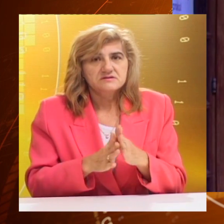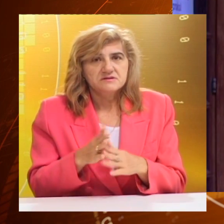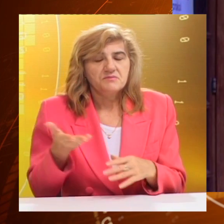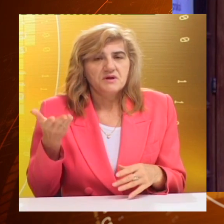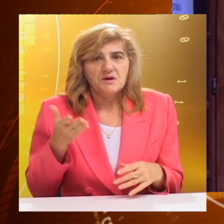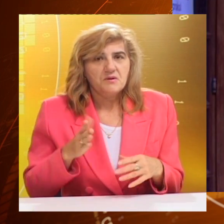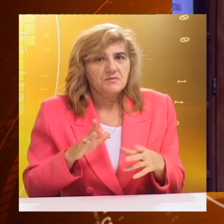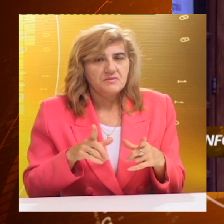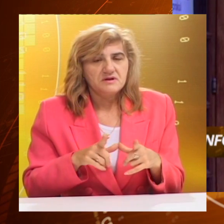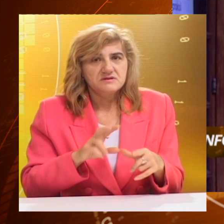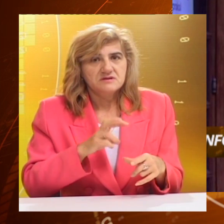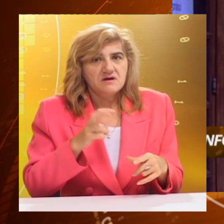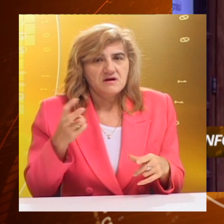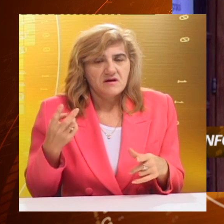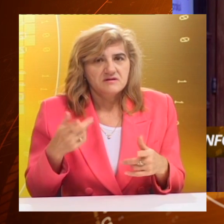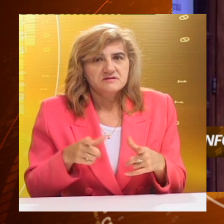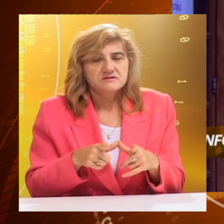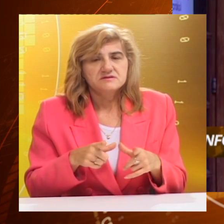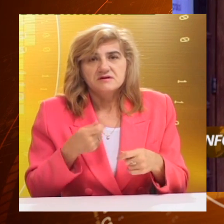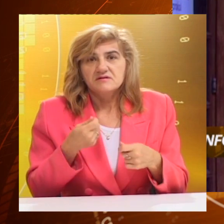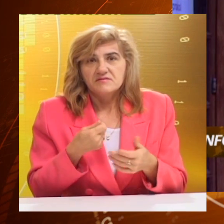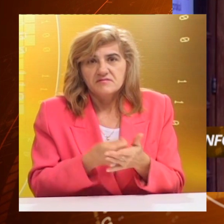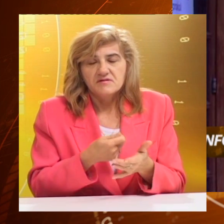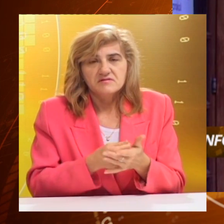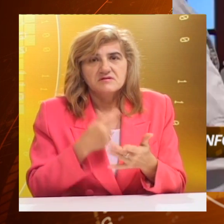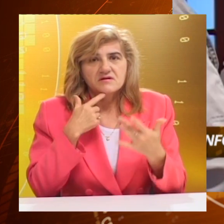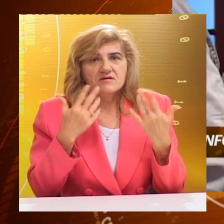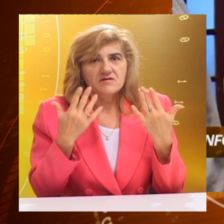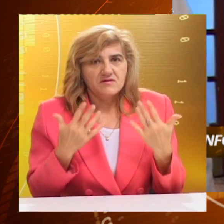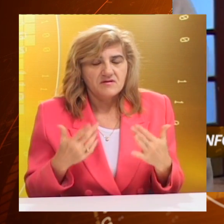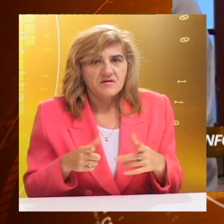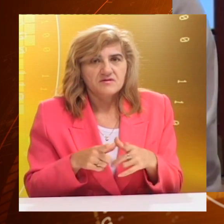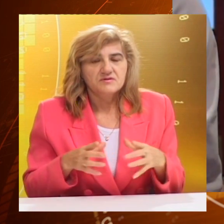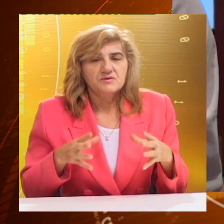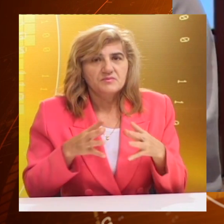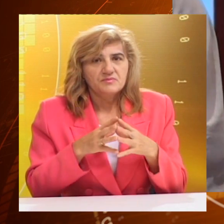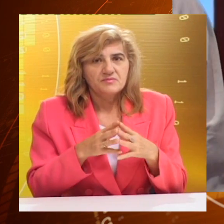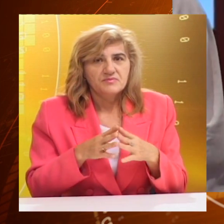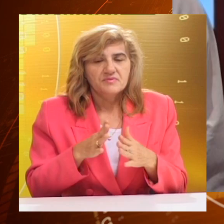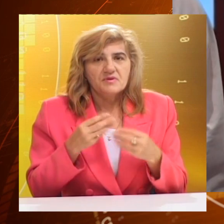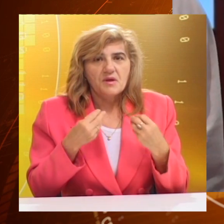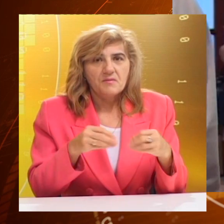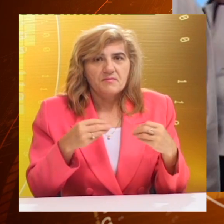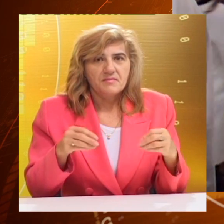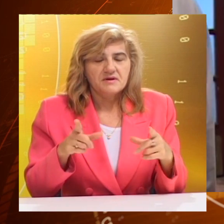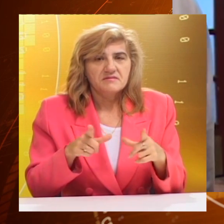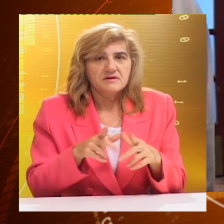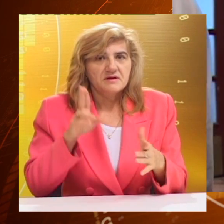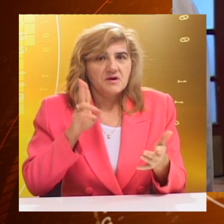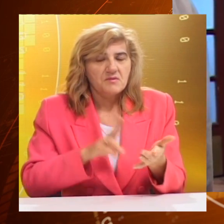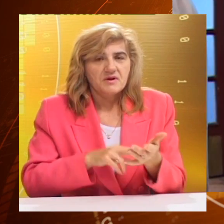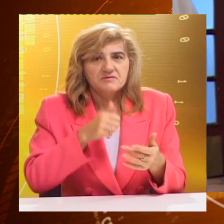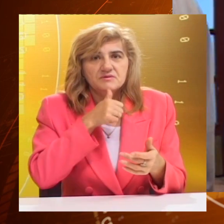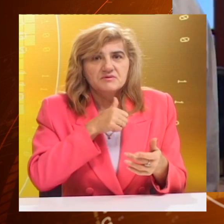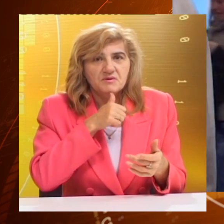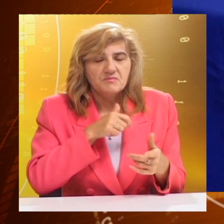Na seminaru su predstavljene novine u oblasti radnih odnosa, finansijskog poslovanja i računovodstva. U oblasti računovodstva predavanje je bilo